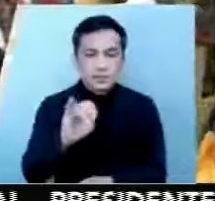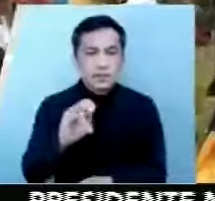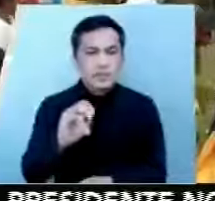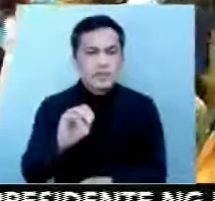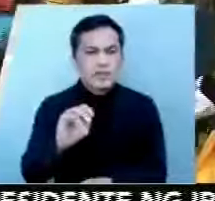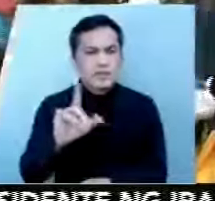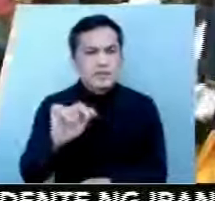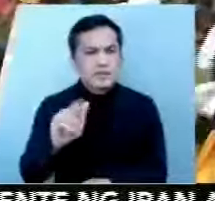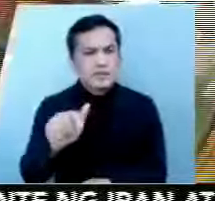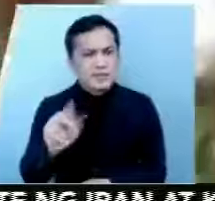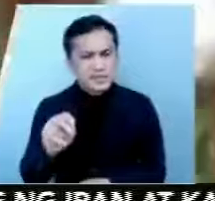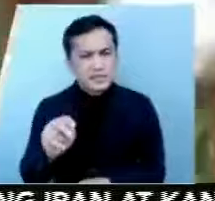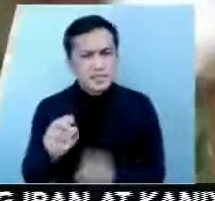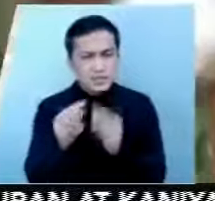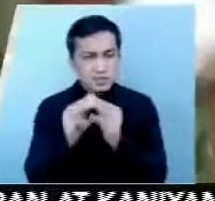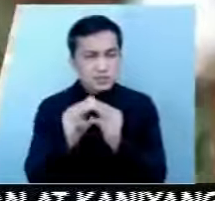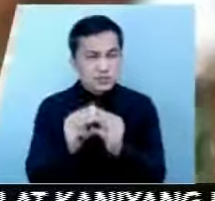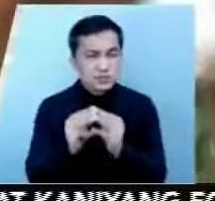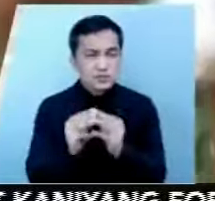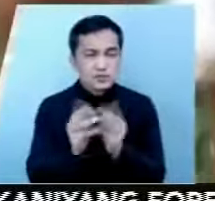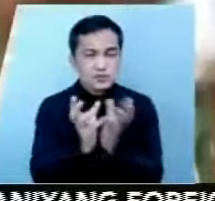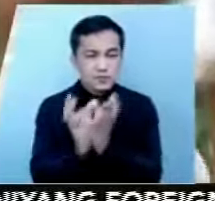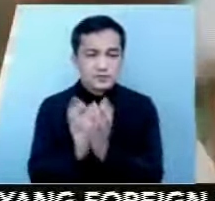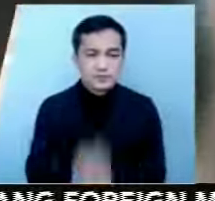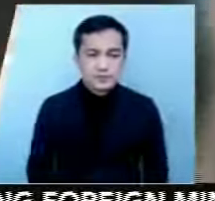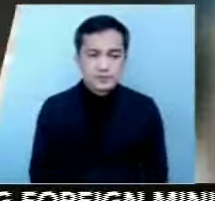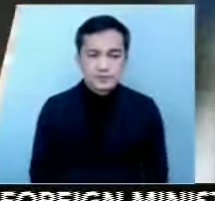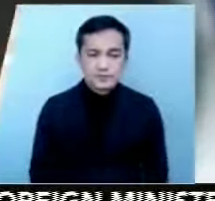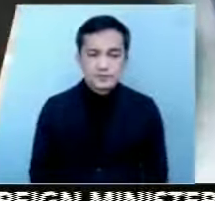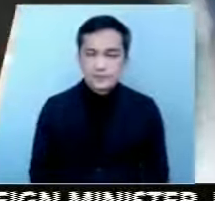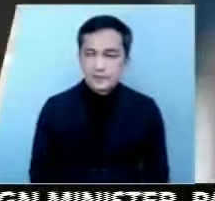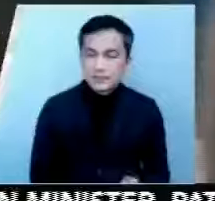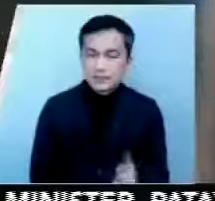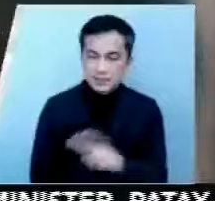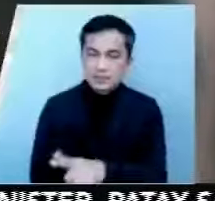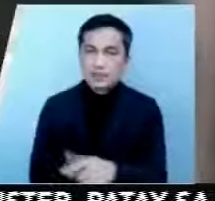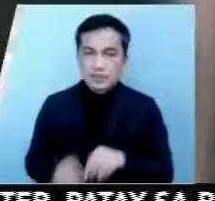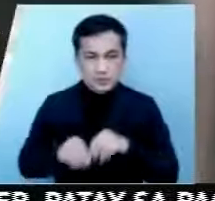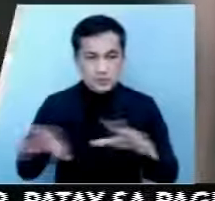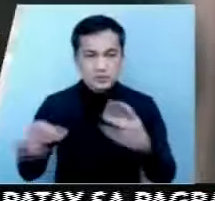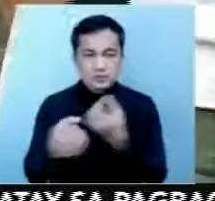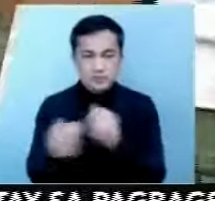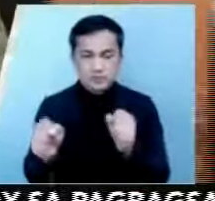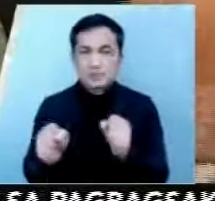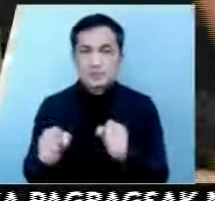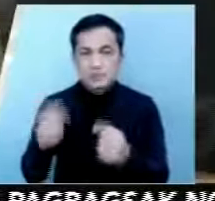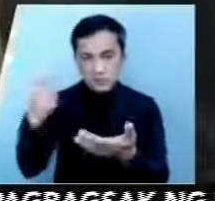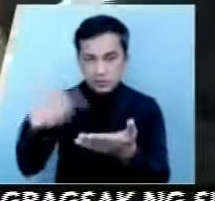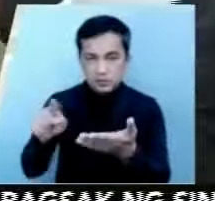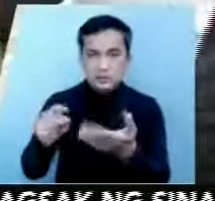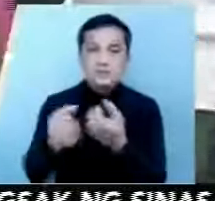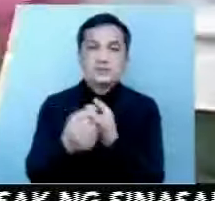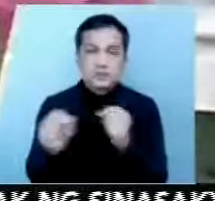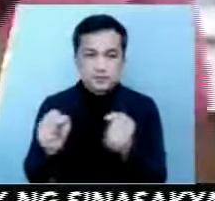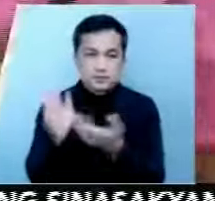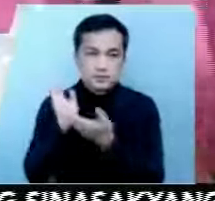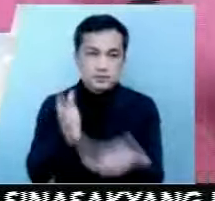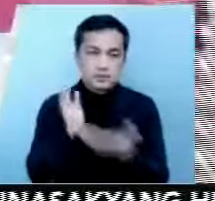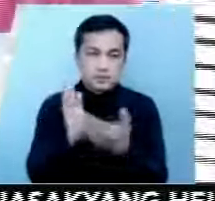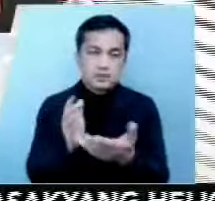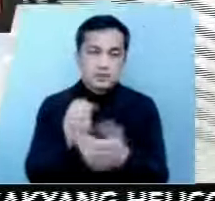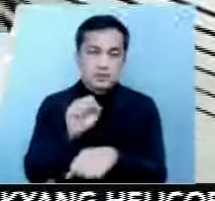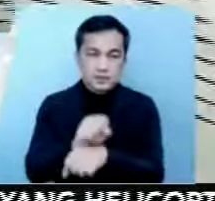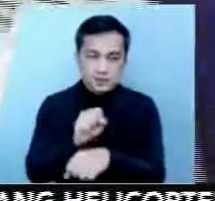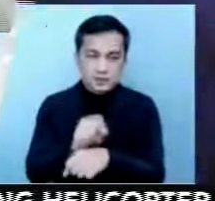ang Muslim community. Kami po ay naglatag ng security para po ma-insure natin na safe may transport yung mga personnel